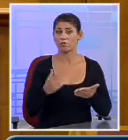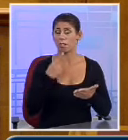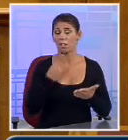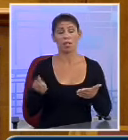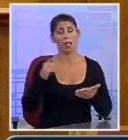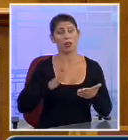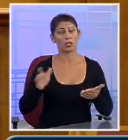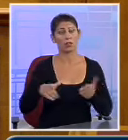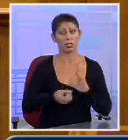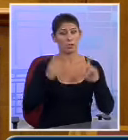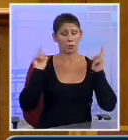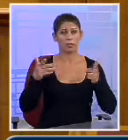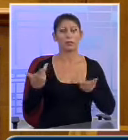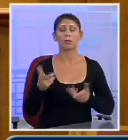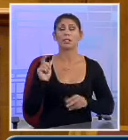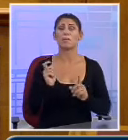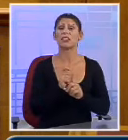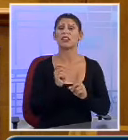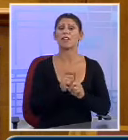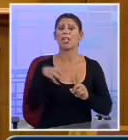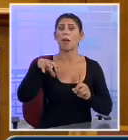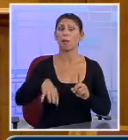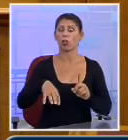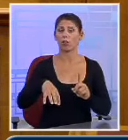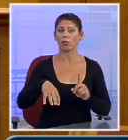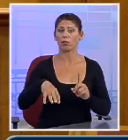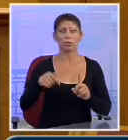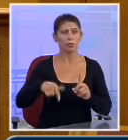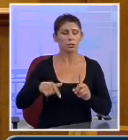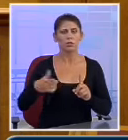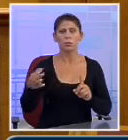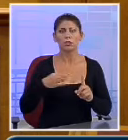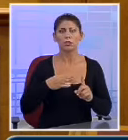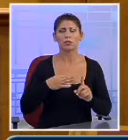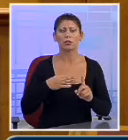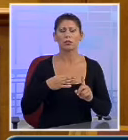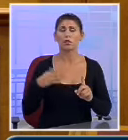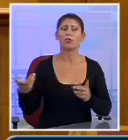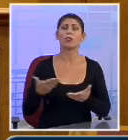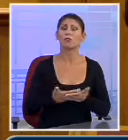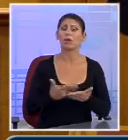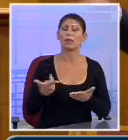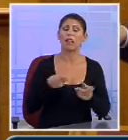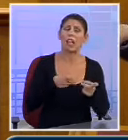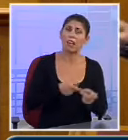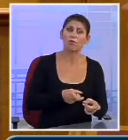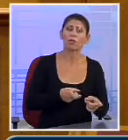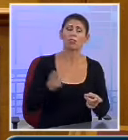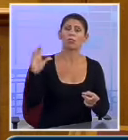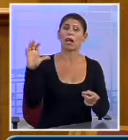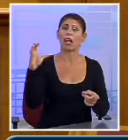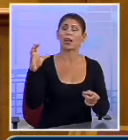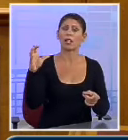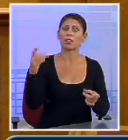Νέας Δημοκρατίας, διότι είμαστε στην ψηφιακή εποχή. Και τώρα μας λένε ότι δεν το φέρνουμε για να εκβιάζουμε, λέει, τα κανάλια και